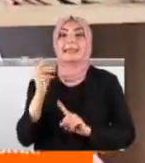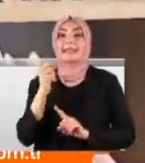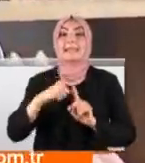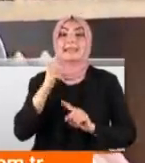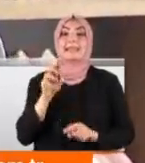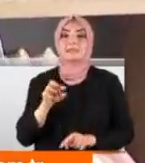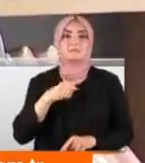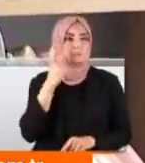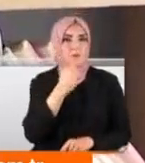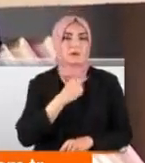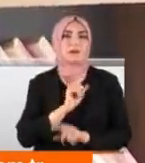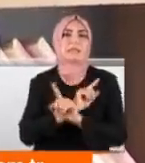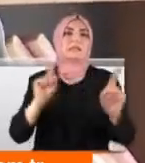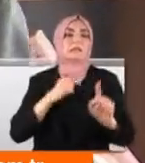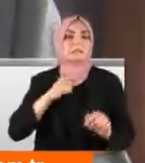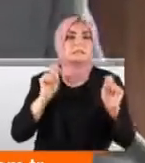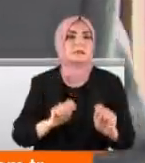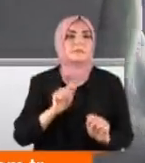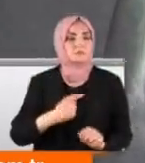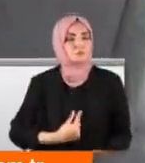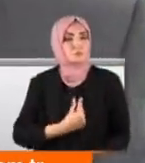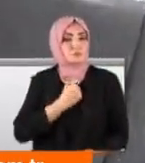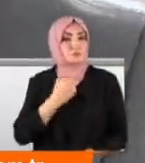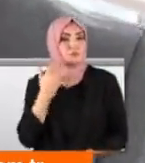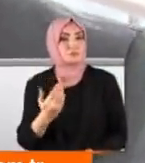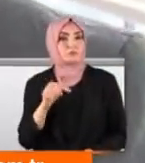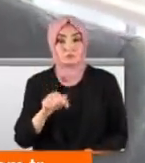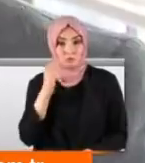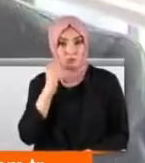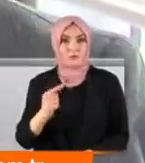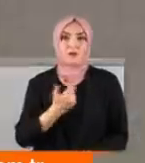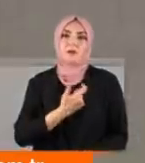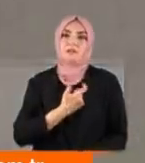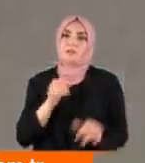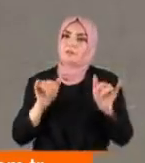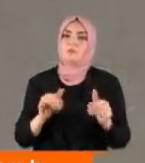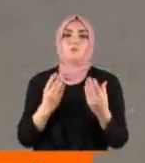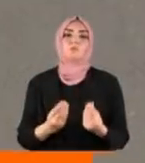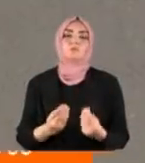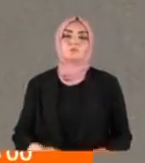İtirazımızın sonucunu bekliyoruz. Umuyoruz ki bu durumda adalet yerini bulacaktır.